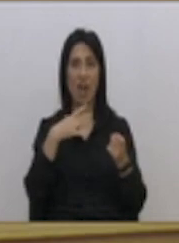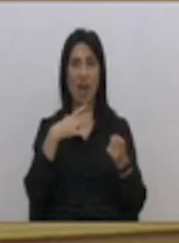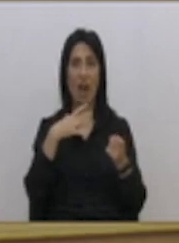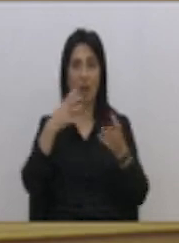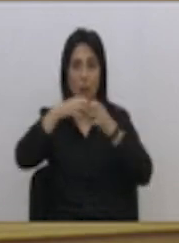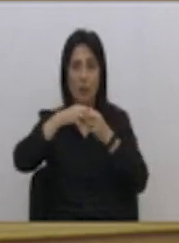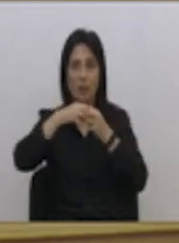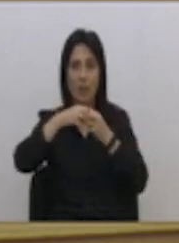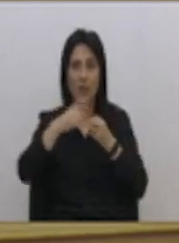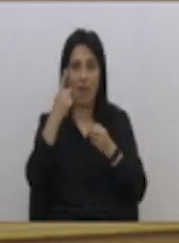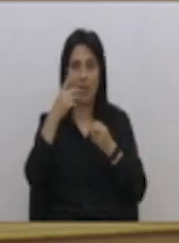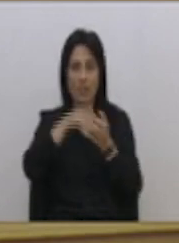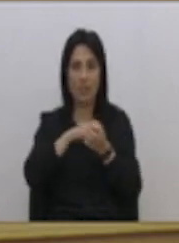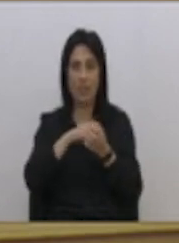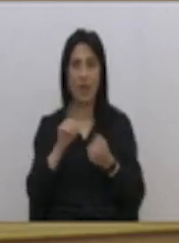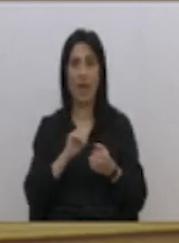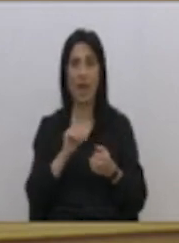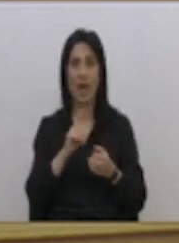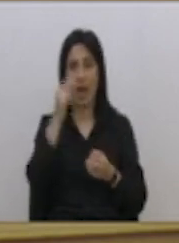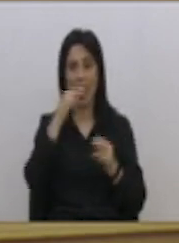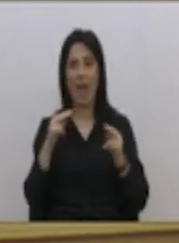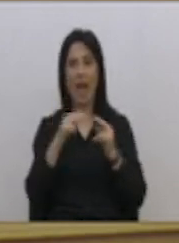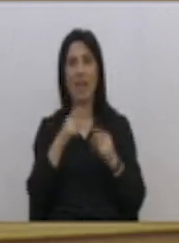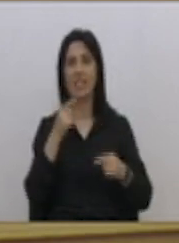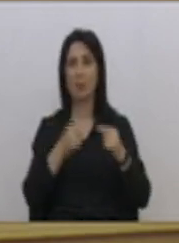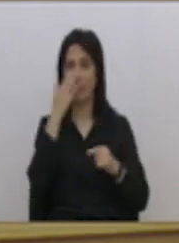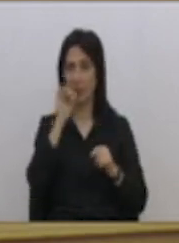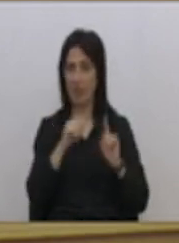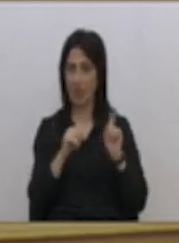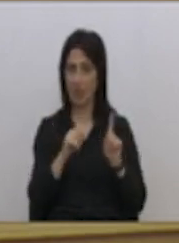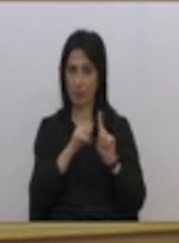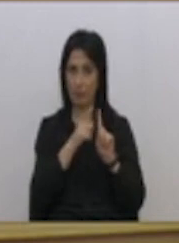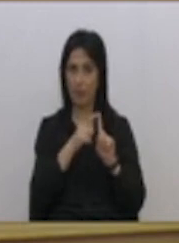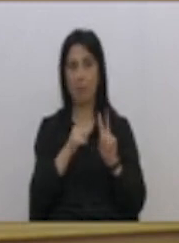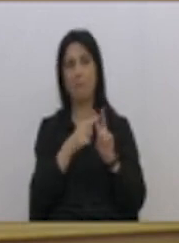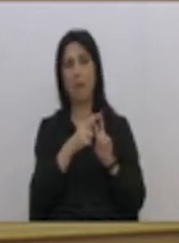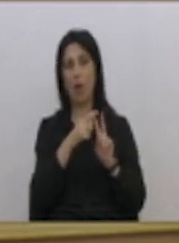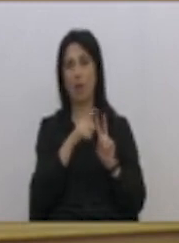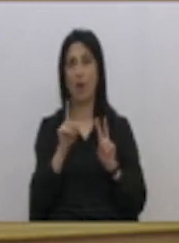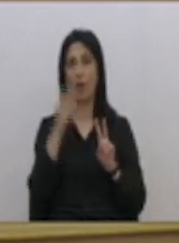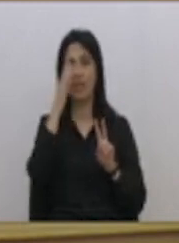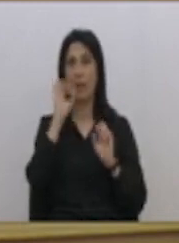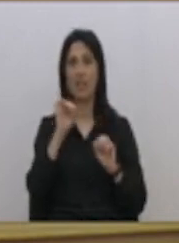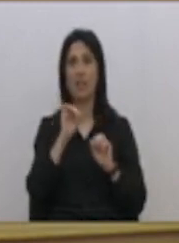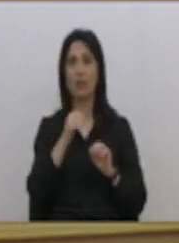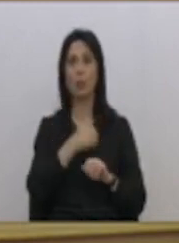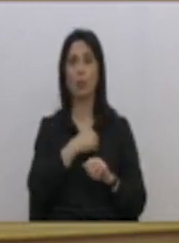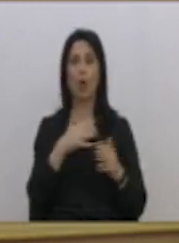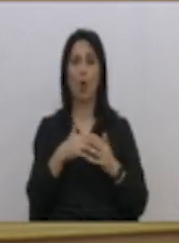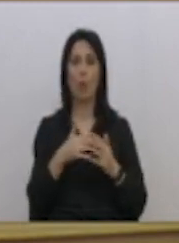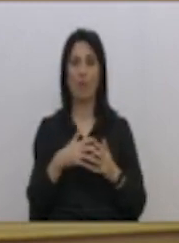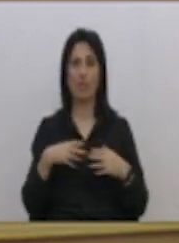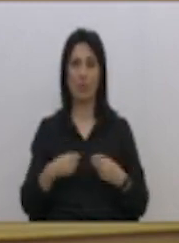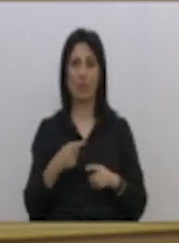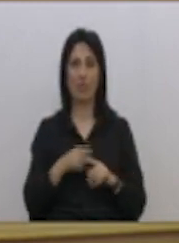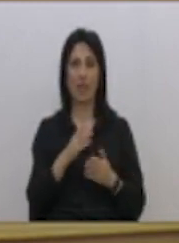ჩატში. ერთი, რომ ეკლესიას ებრძვის სახალხო დამცველი და მეორე, რომ სახალხო დამცველს უნდა ომი და